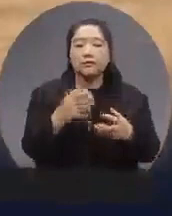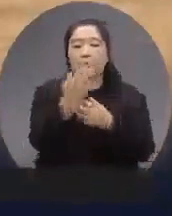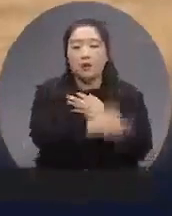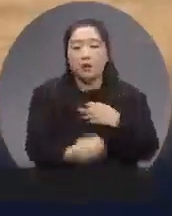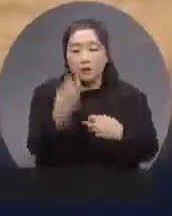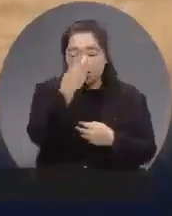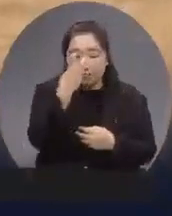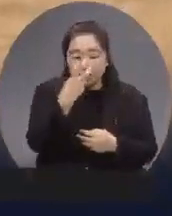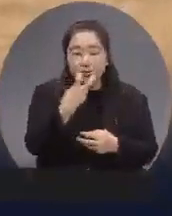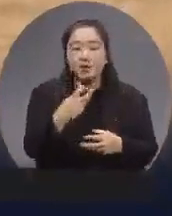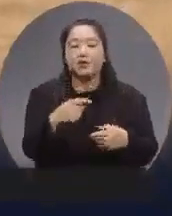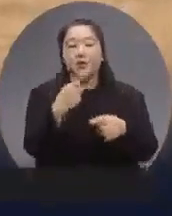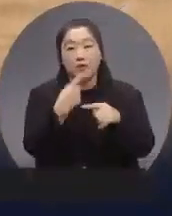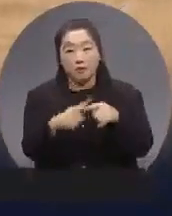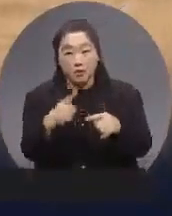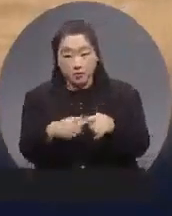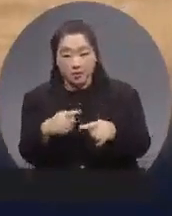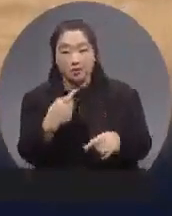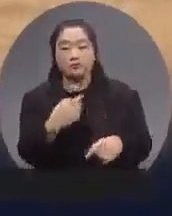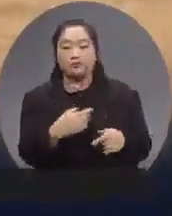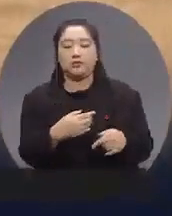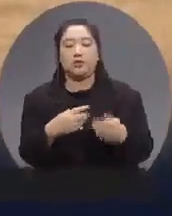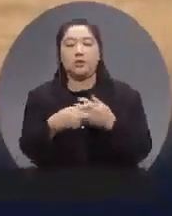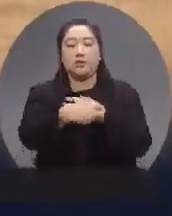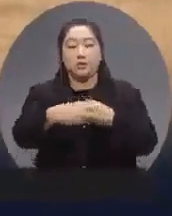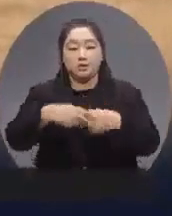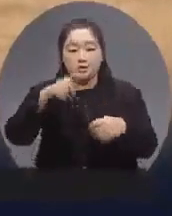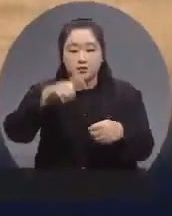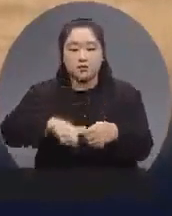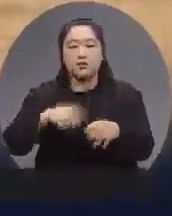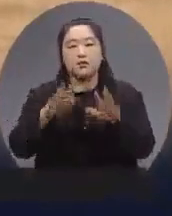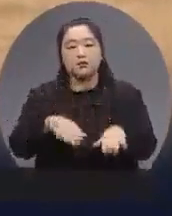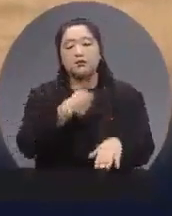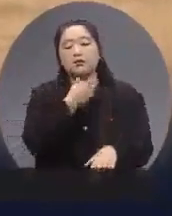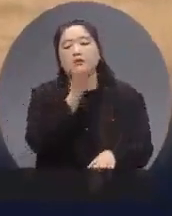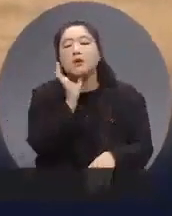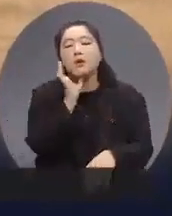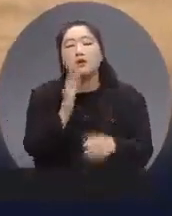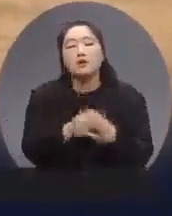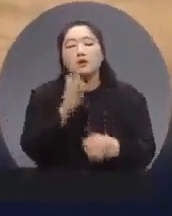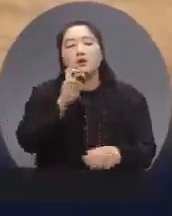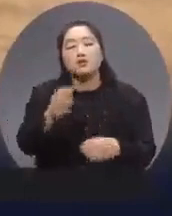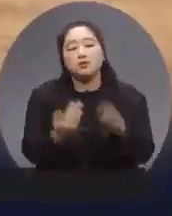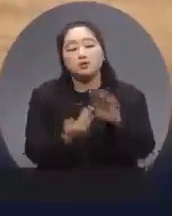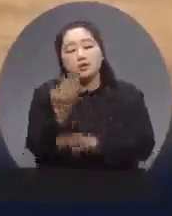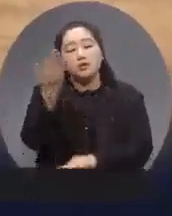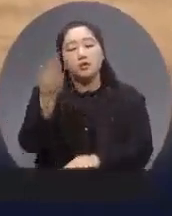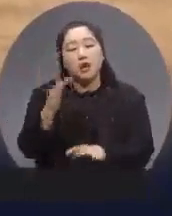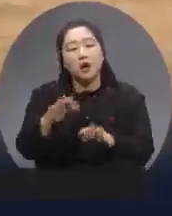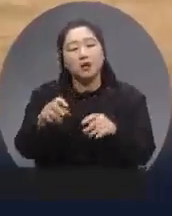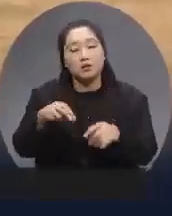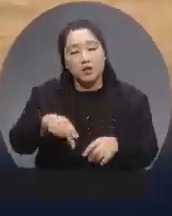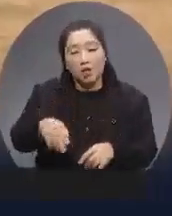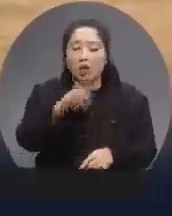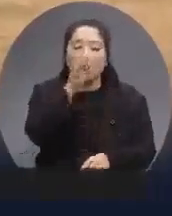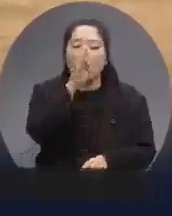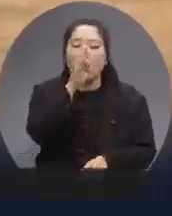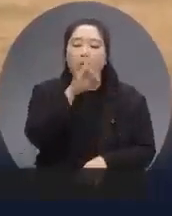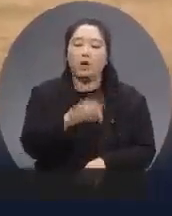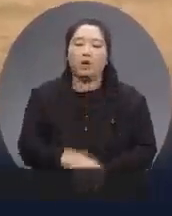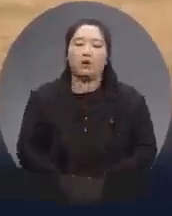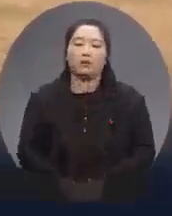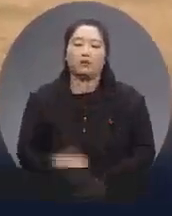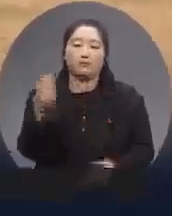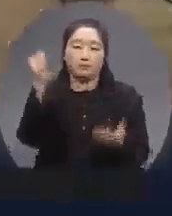유지 평가를 보게 되는데 의학적으로서 이제 많이 노예됐다. 그래서 30분 이상은 활동이 좀 제한되겠다.